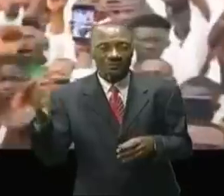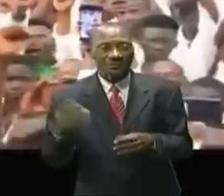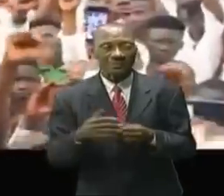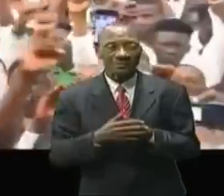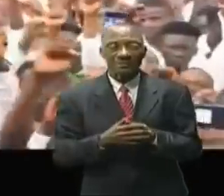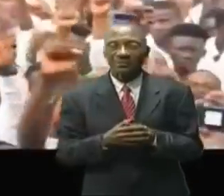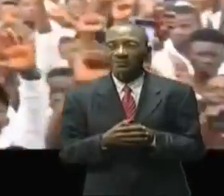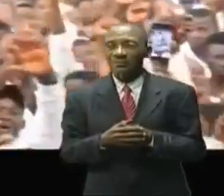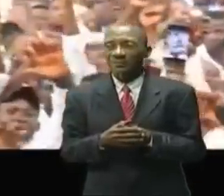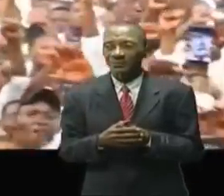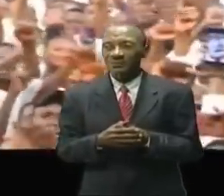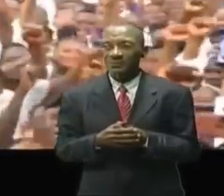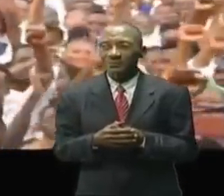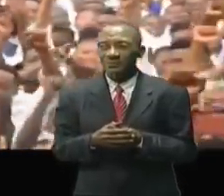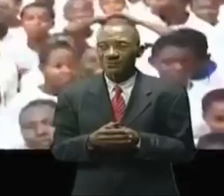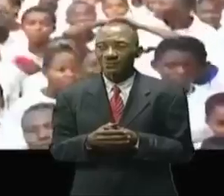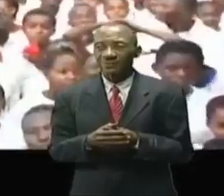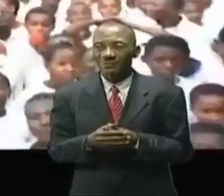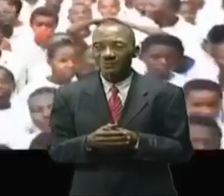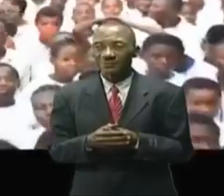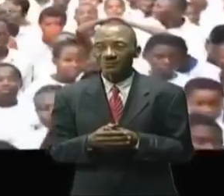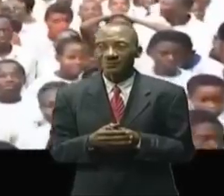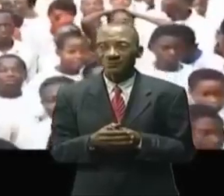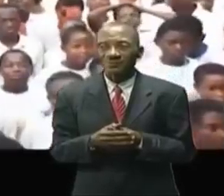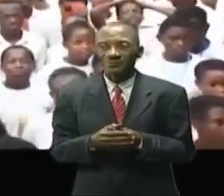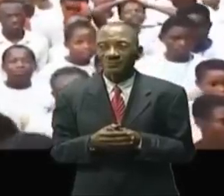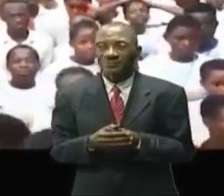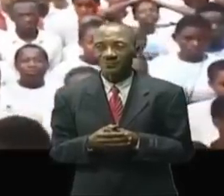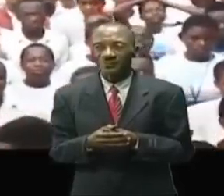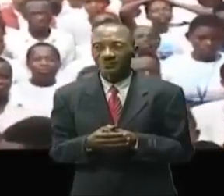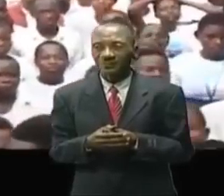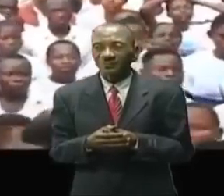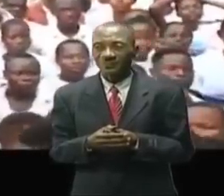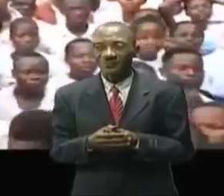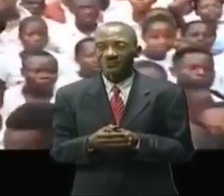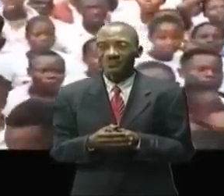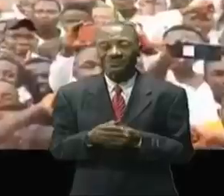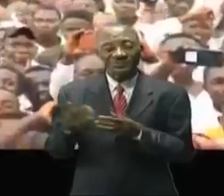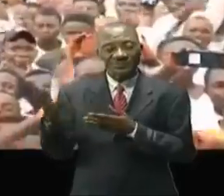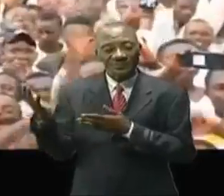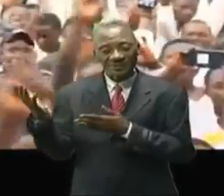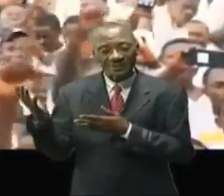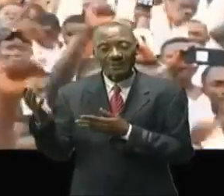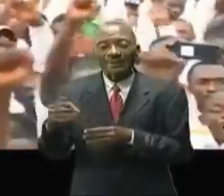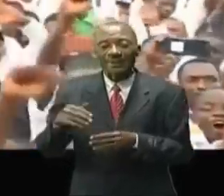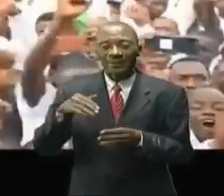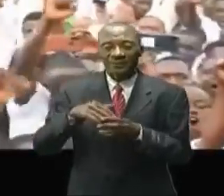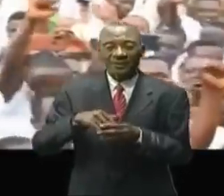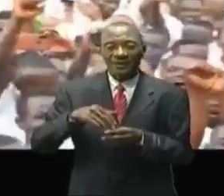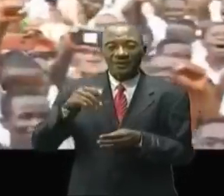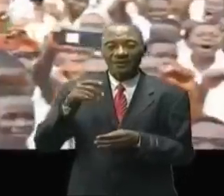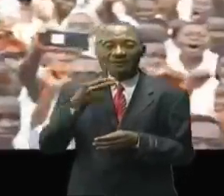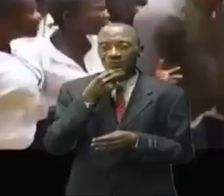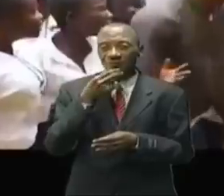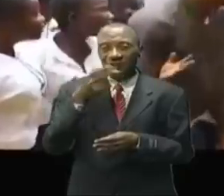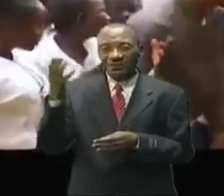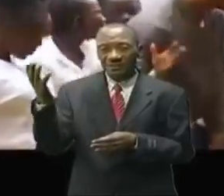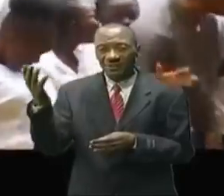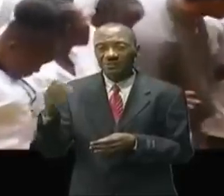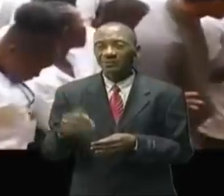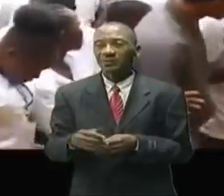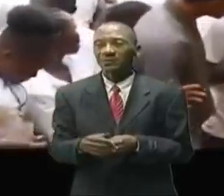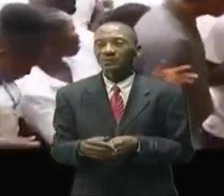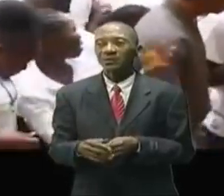Ils sont plus de 3000 candidats ayant présenté leurs épreuves de l'examen d'État édition 2023 dans la ville d'Isiro à répondre